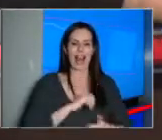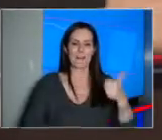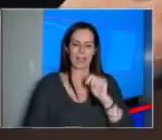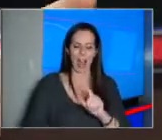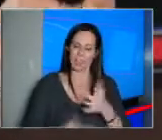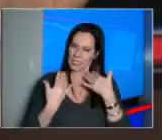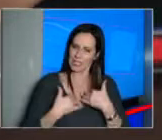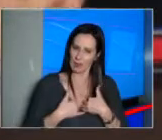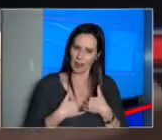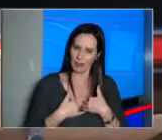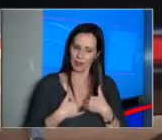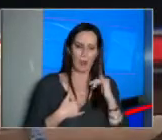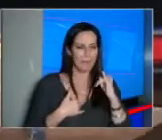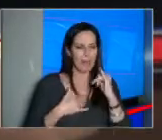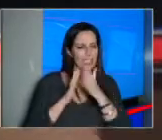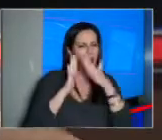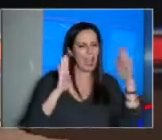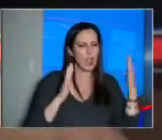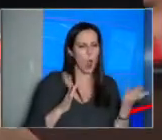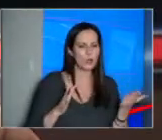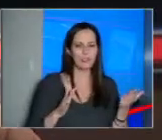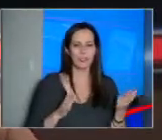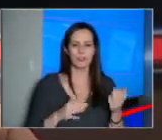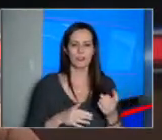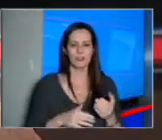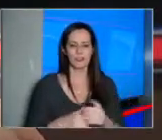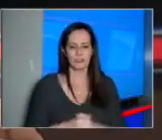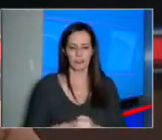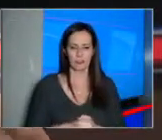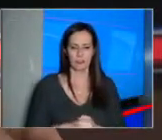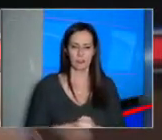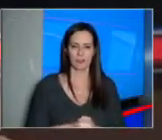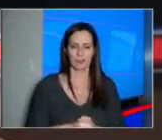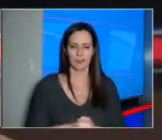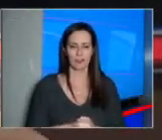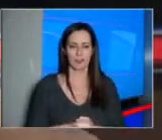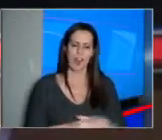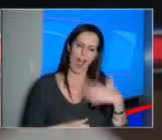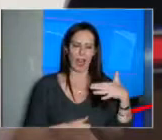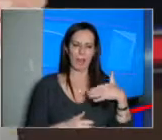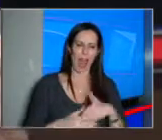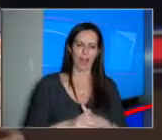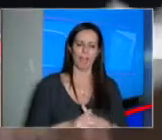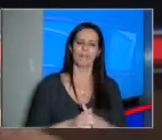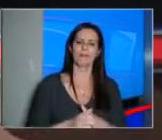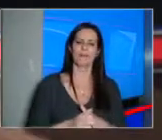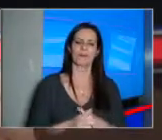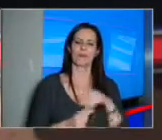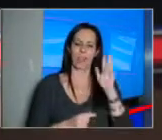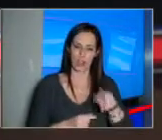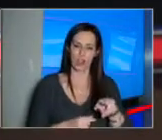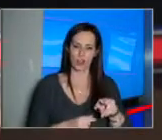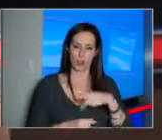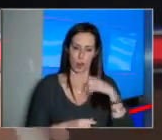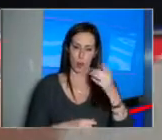כל, ספרי לנו מה זה הארכיון הזה. טוב, אז אהבתי את השם. כן, אהבת? ארכי פרחי זה יש. אז יש,